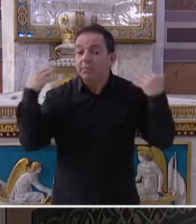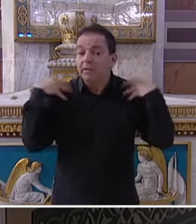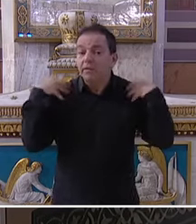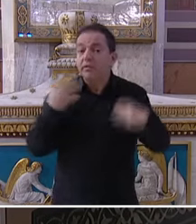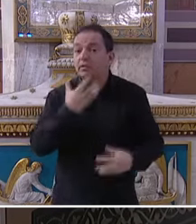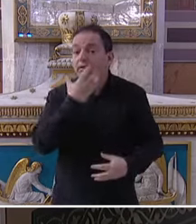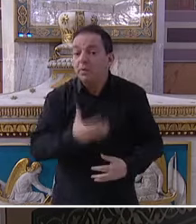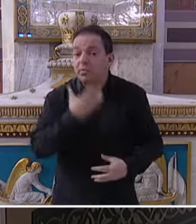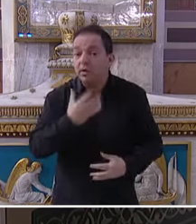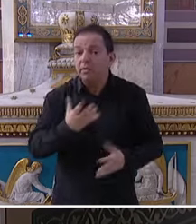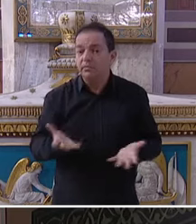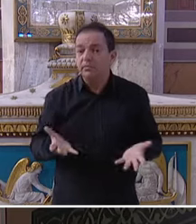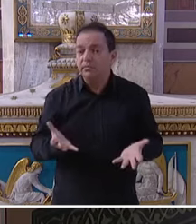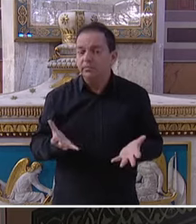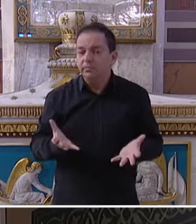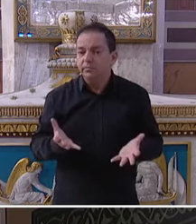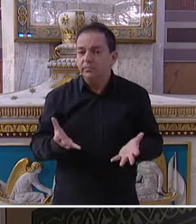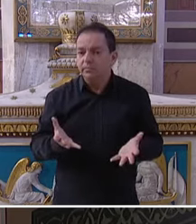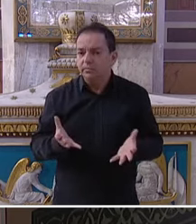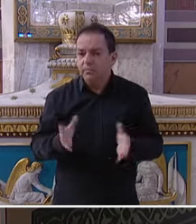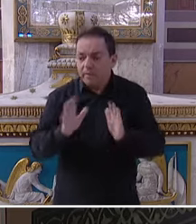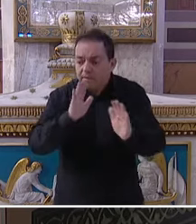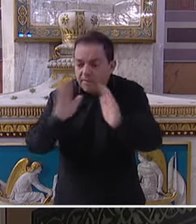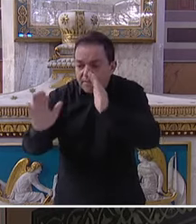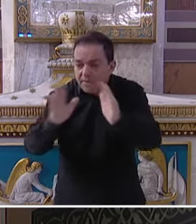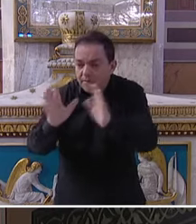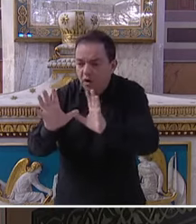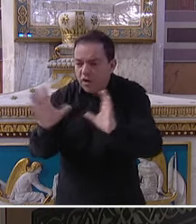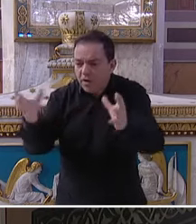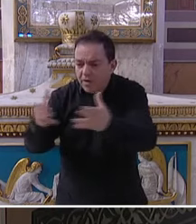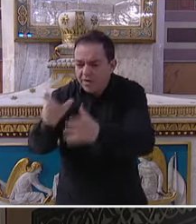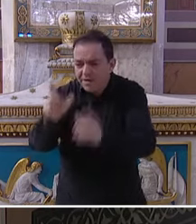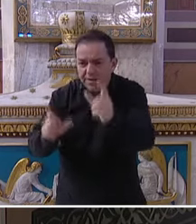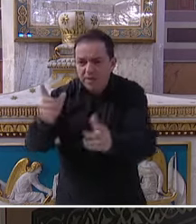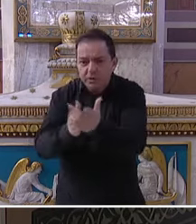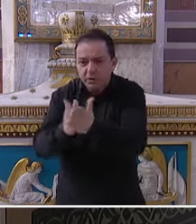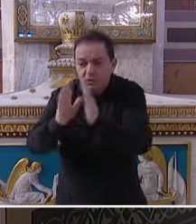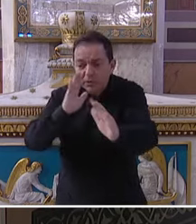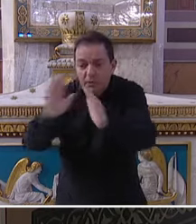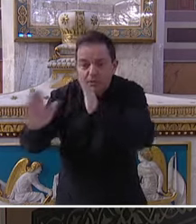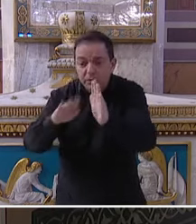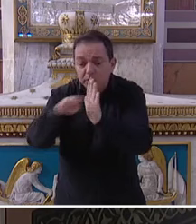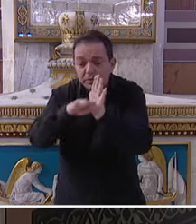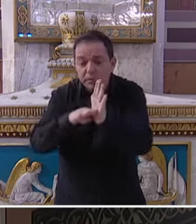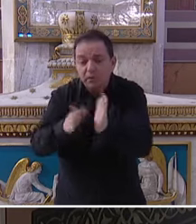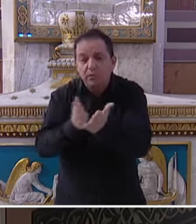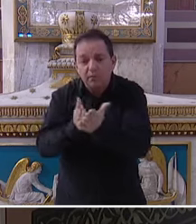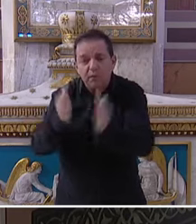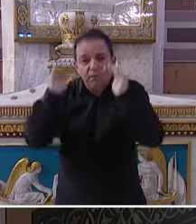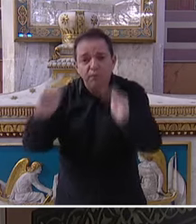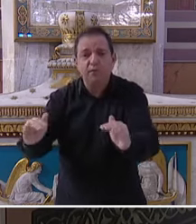Εκκλησίας, ώστε να διαφυλάσσουν την πίστη. Και τους λέγει να